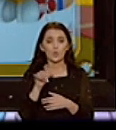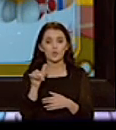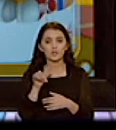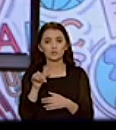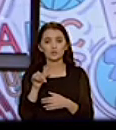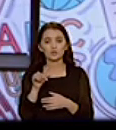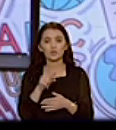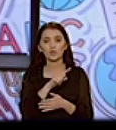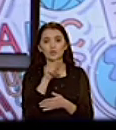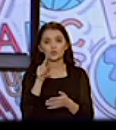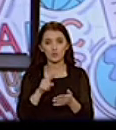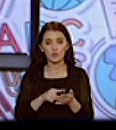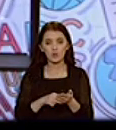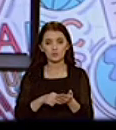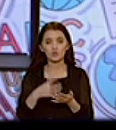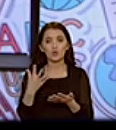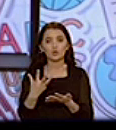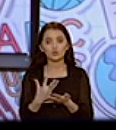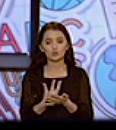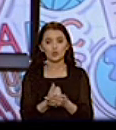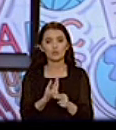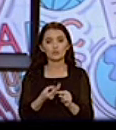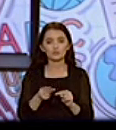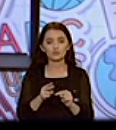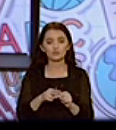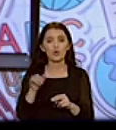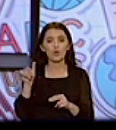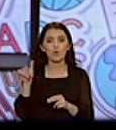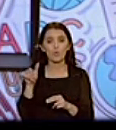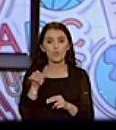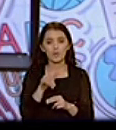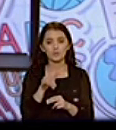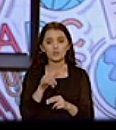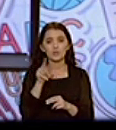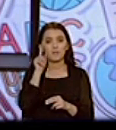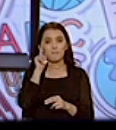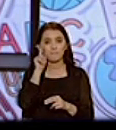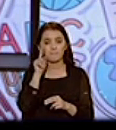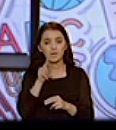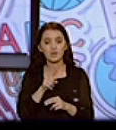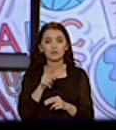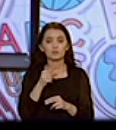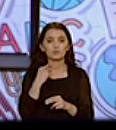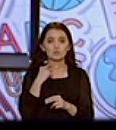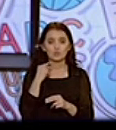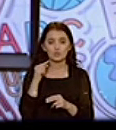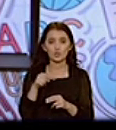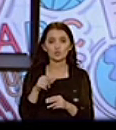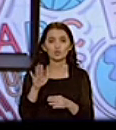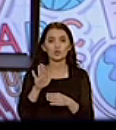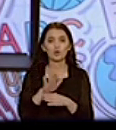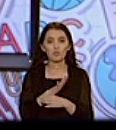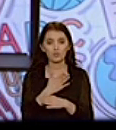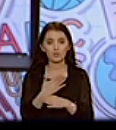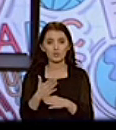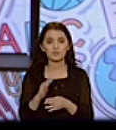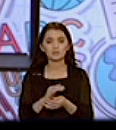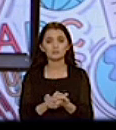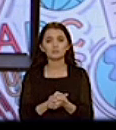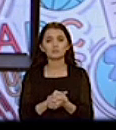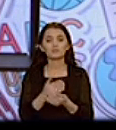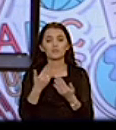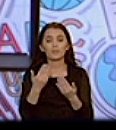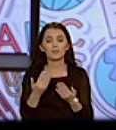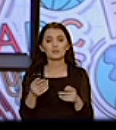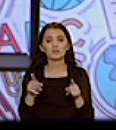noma'lum. Buni topish uchun albatta biz ko'paytmani ma'lum ko'paytuvchiga bo'lamiz. Siz